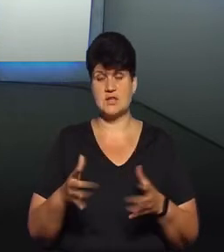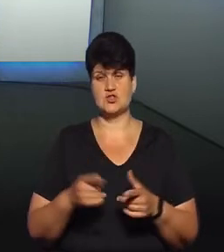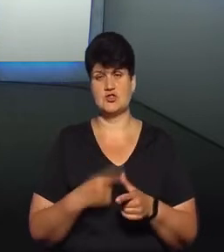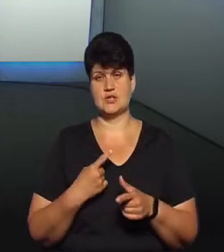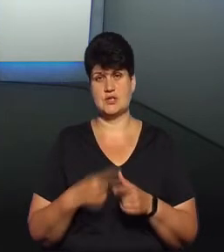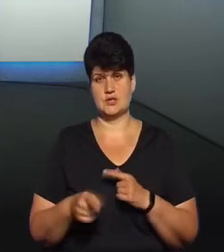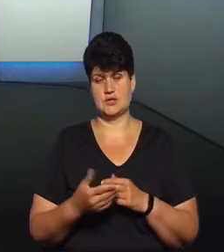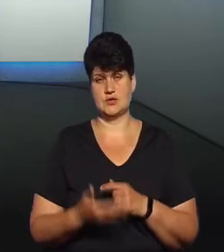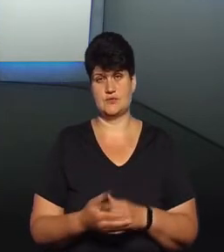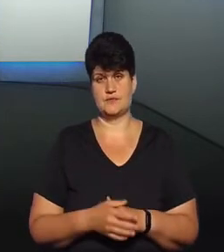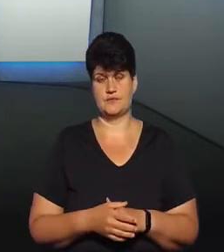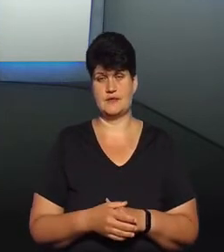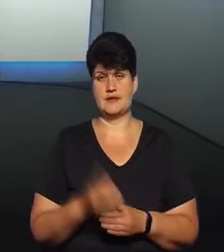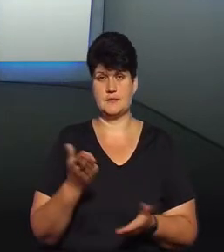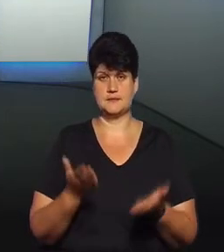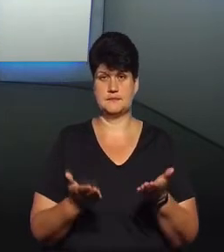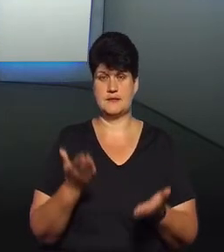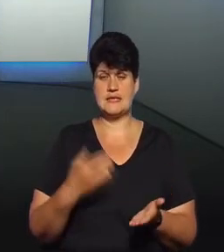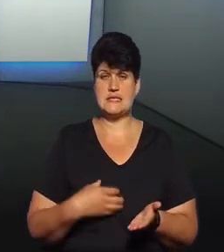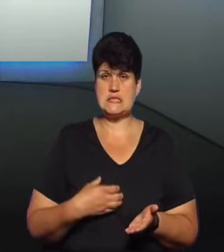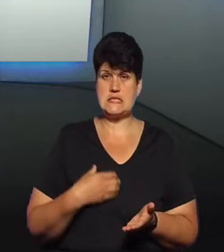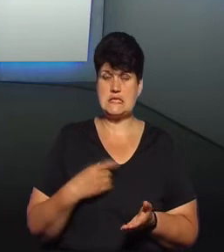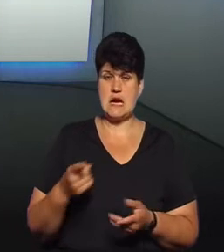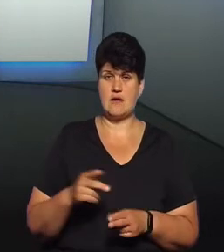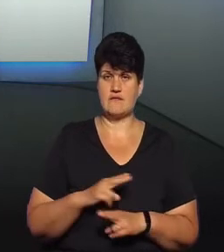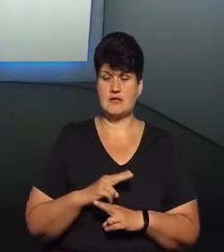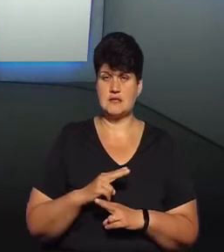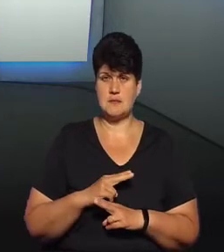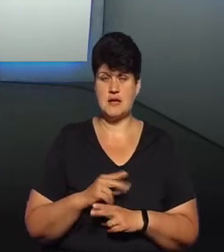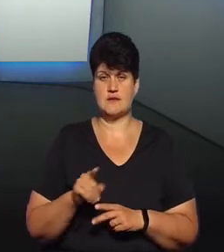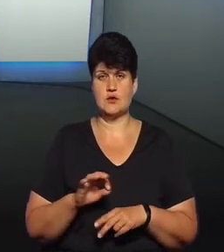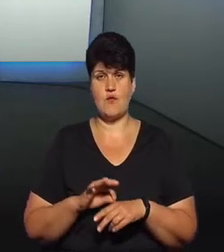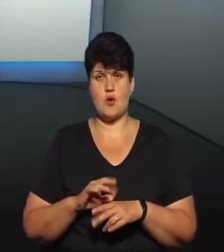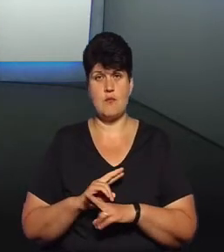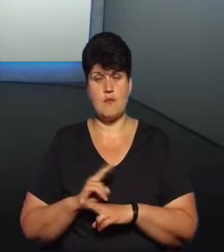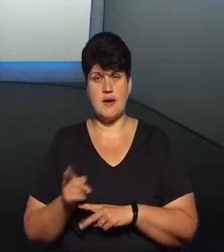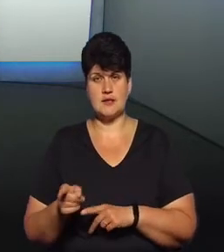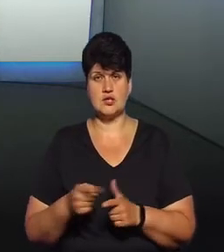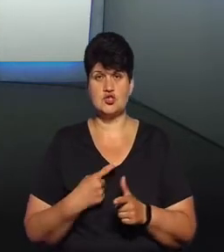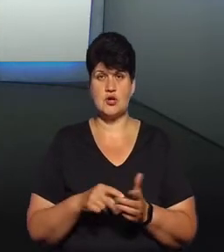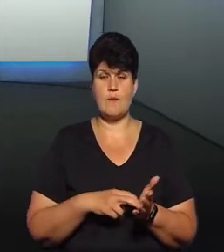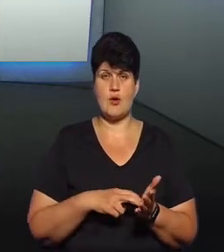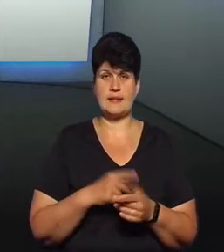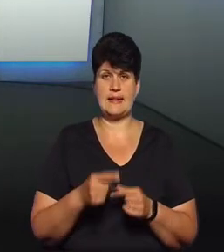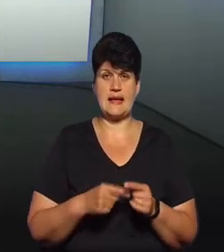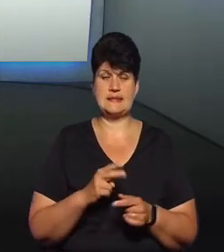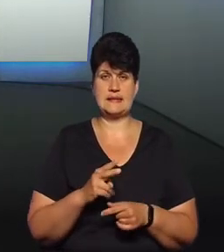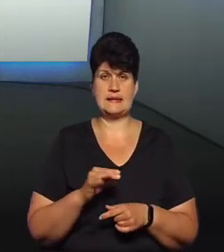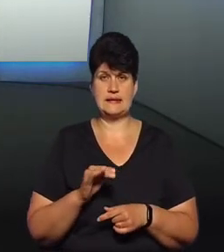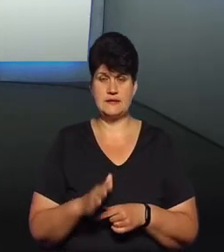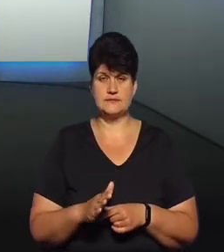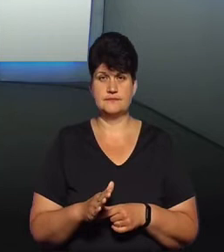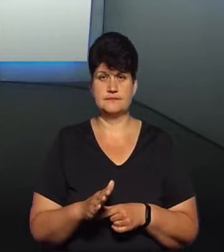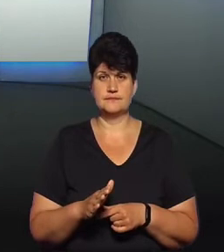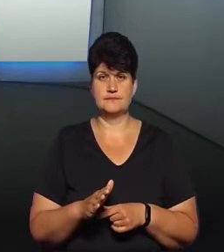терезів страх від смерті, від померти від хвороби, чи від там боятися наслідків якихось там від вакцин,